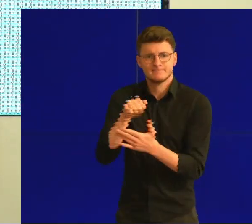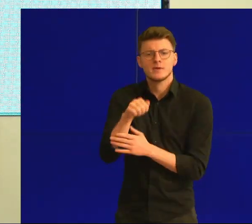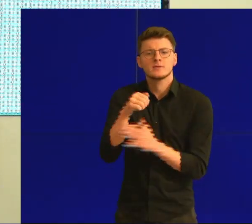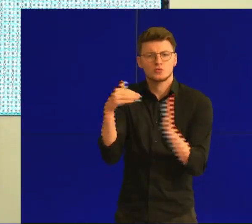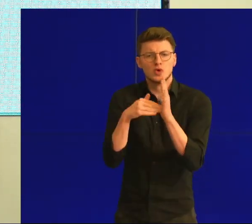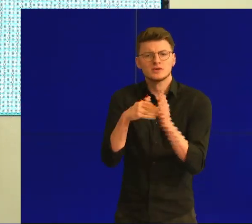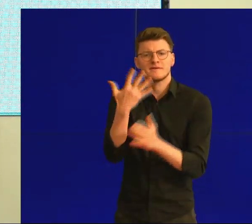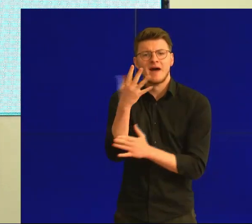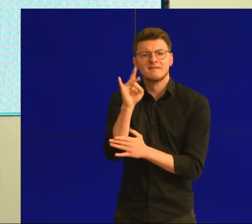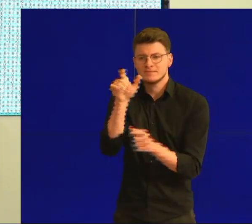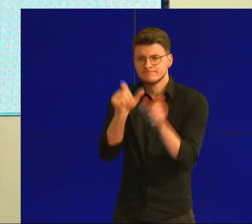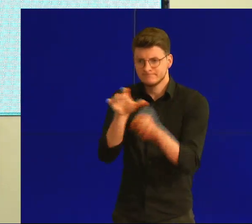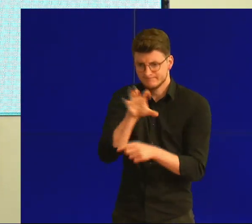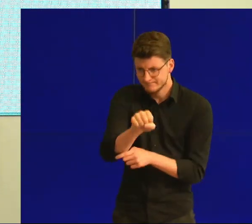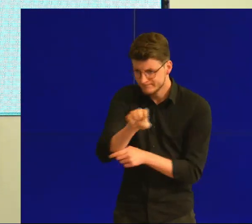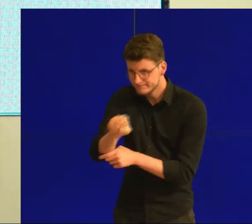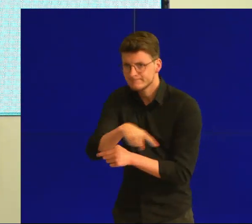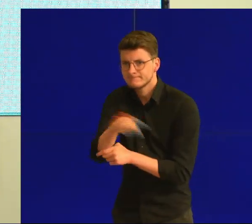acteurs